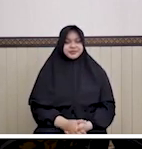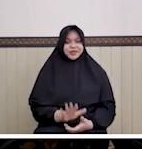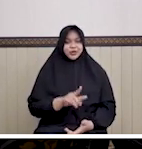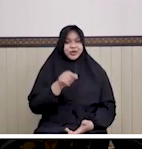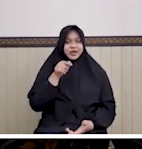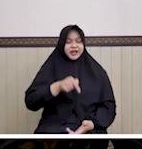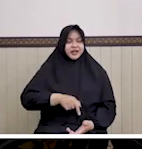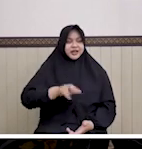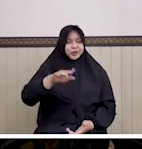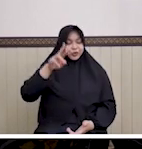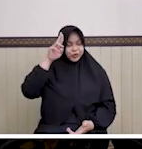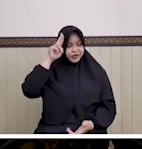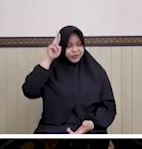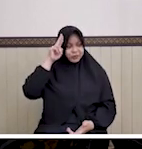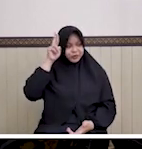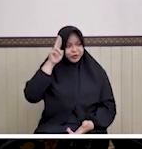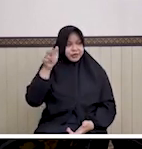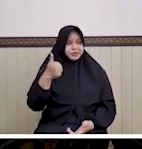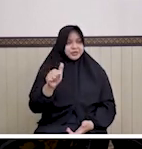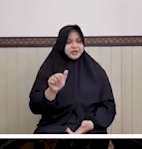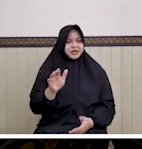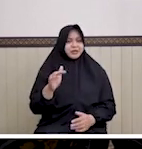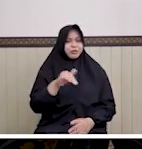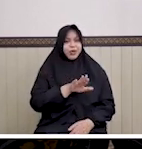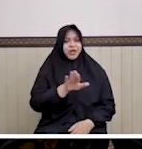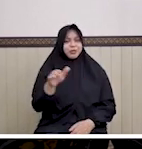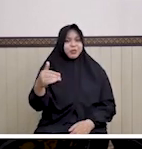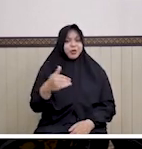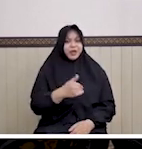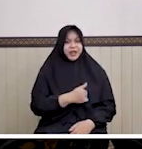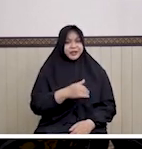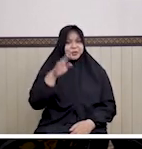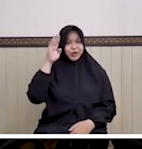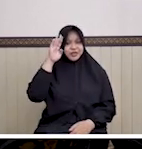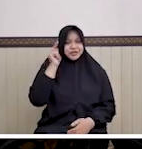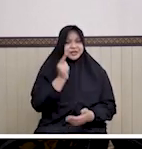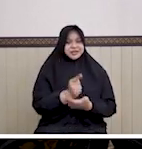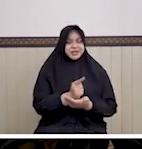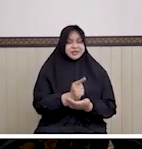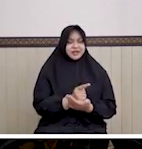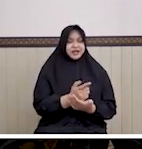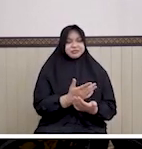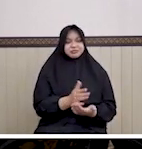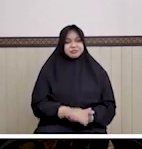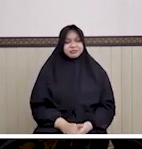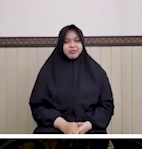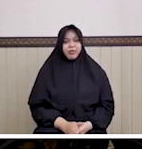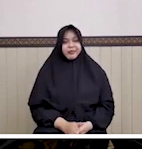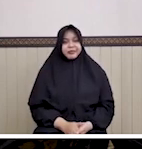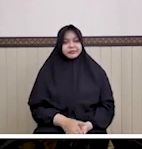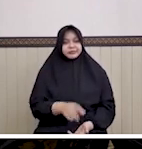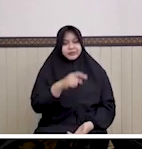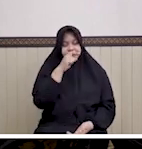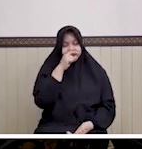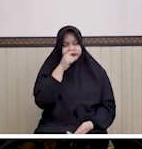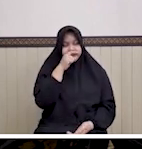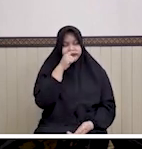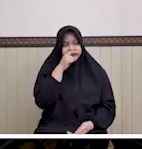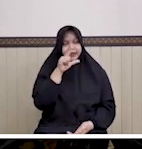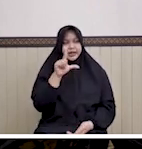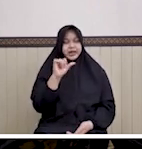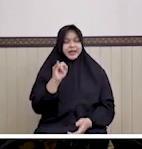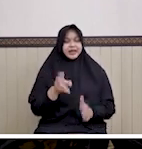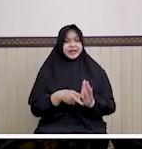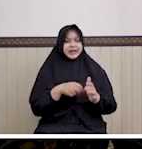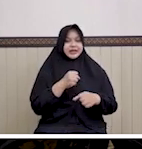hehehe iya bisa bolak-balik diantara kulisange jaksaan Nah kira-kira Pak Lingga